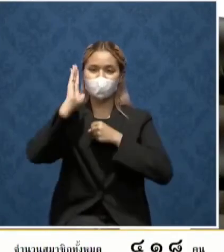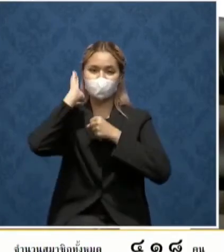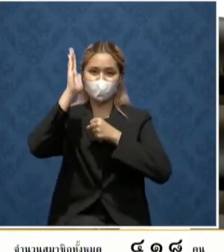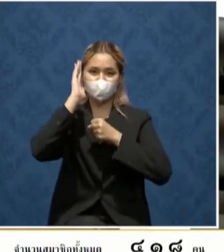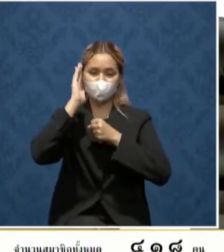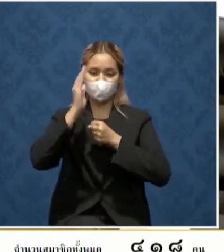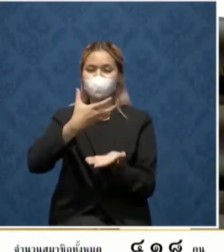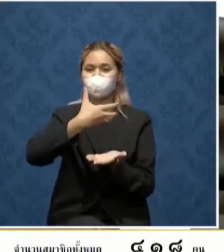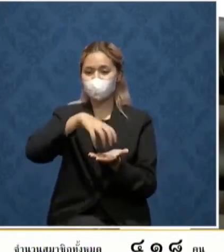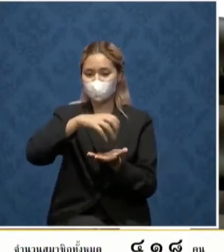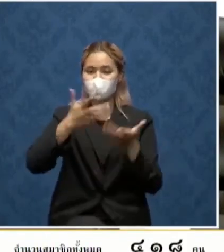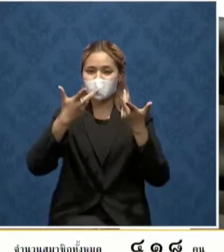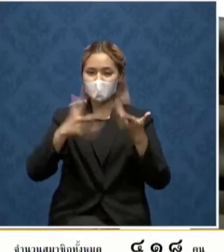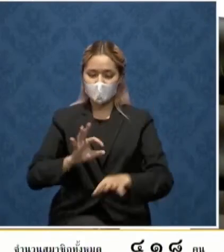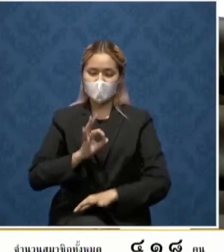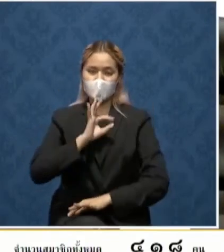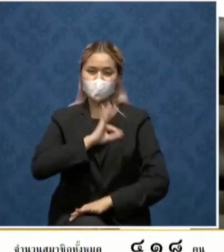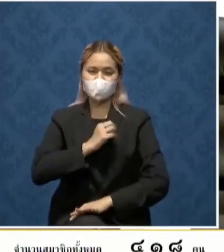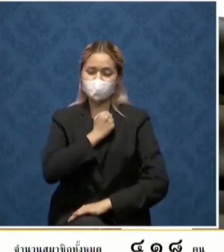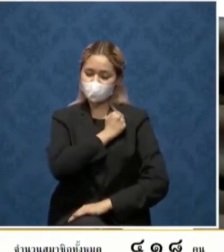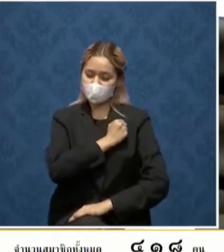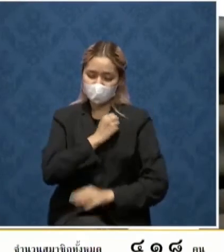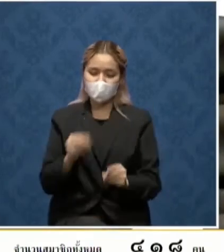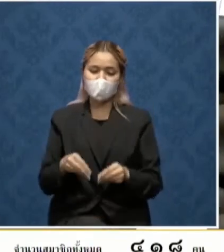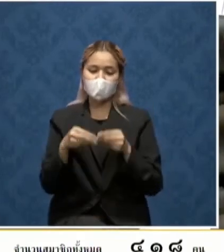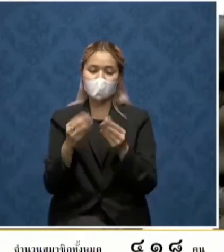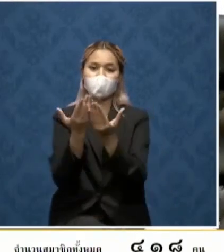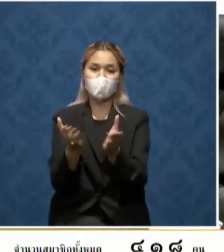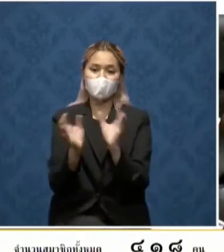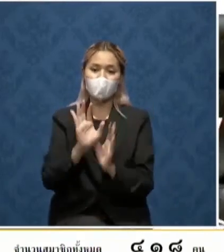จะแดงความเสียใจต่ครอบครัวของผู้ทิวิธนเสีย ทุกification